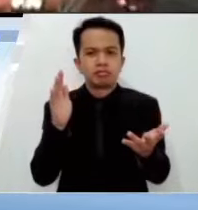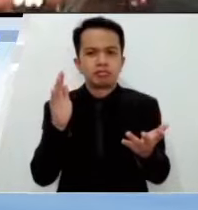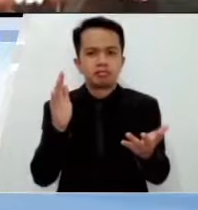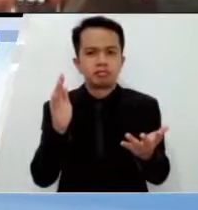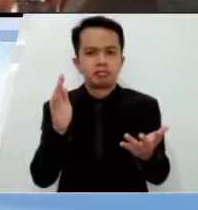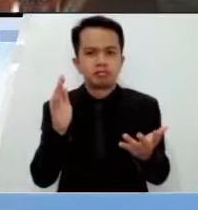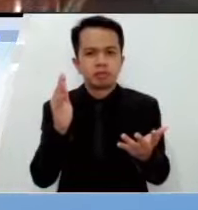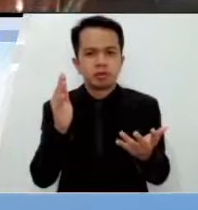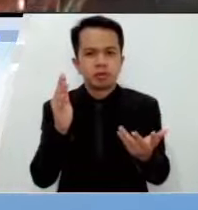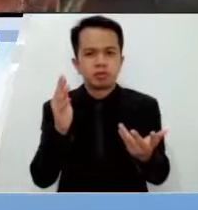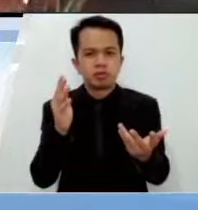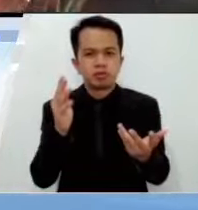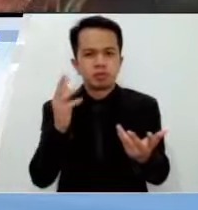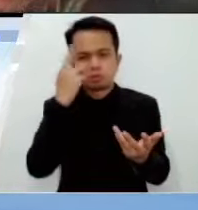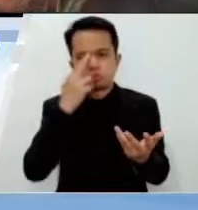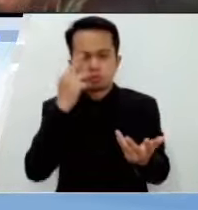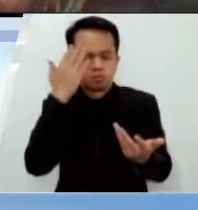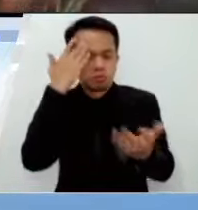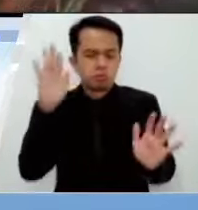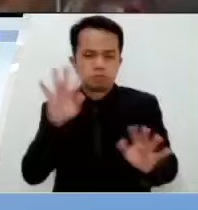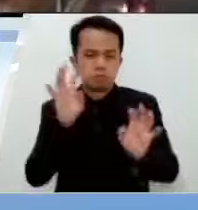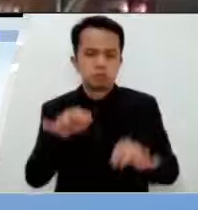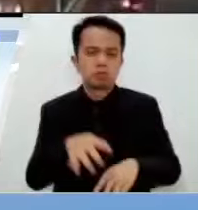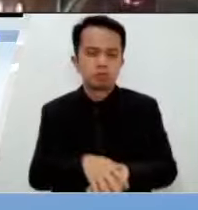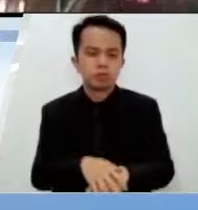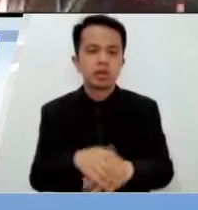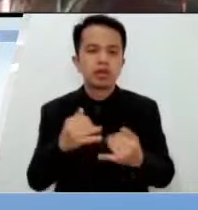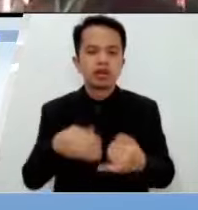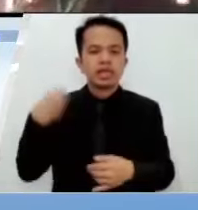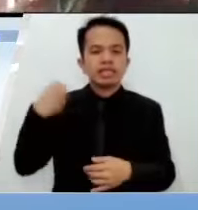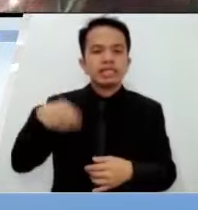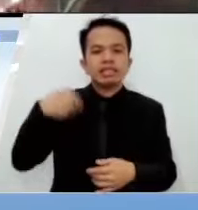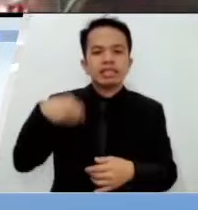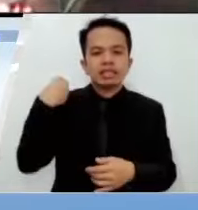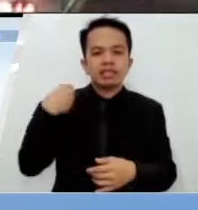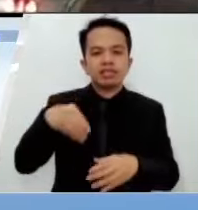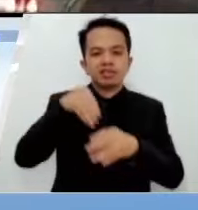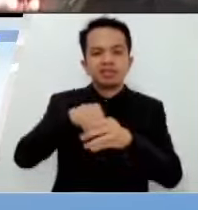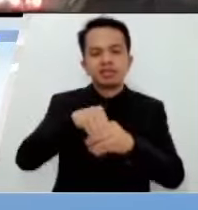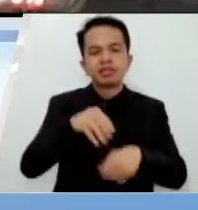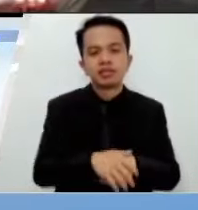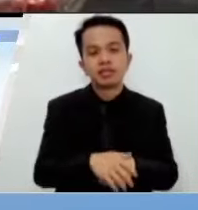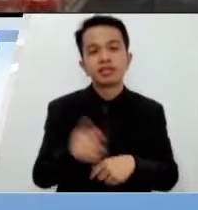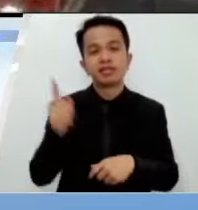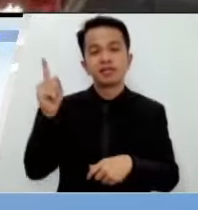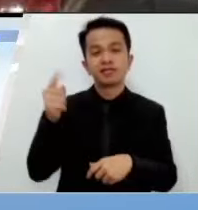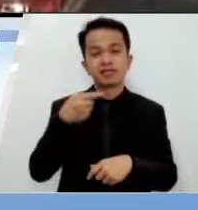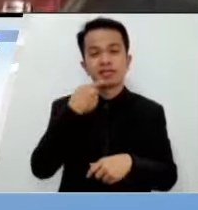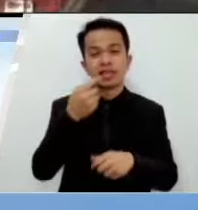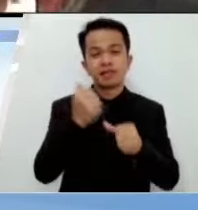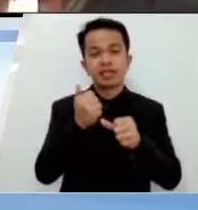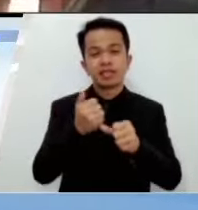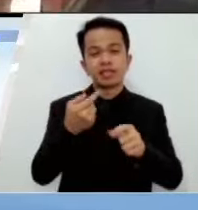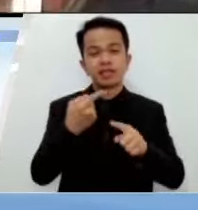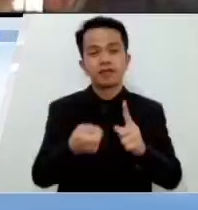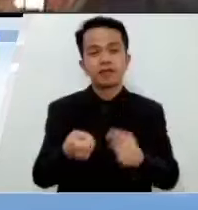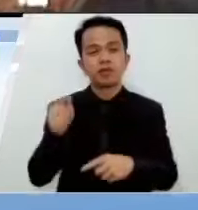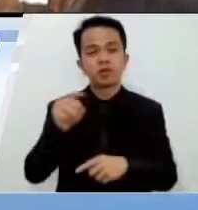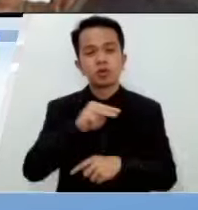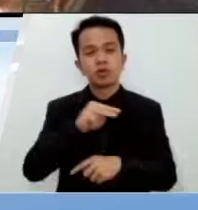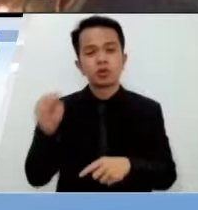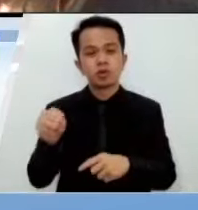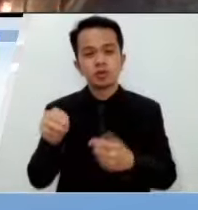anong reason. Panay ang paypay ng mga nasa loob. Ayon sa Head Executive Assistant ng Manila International Airport